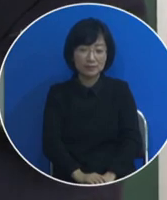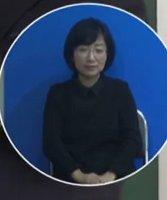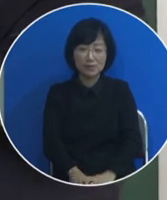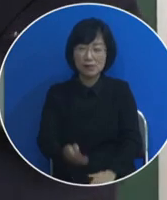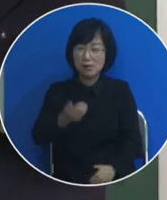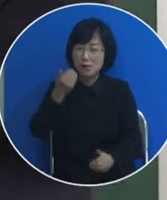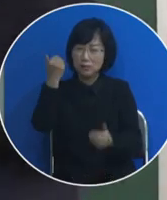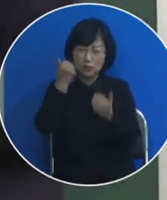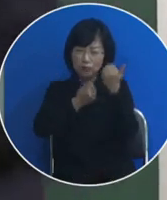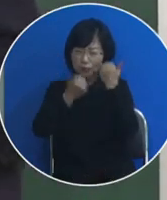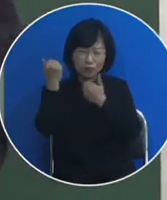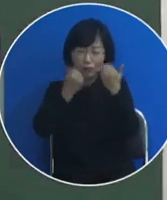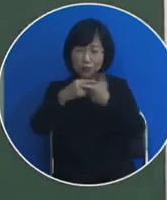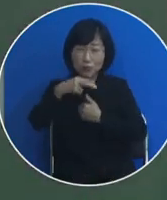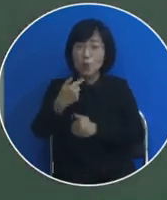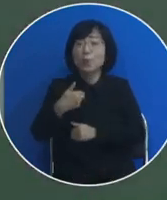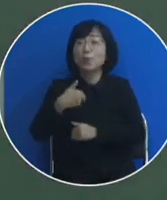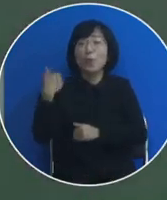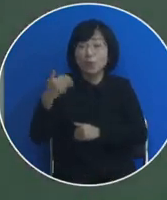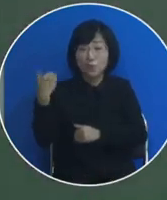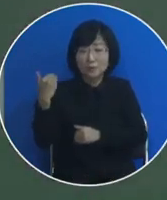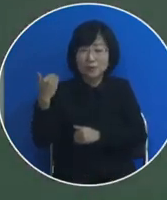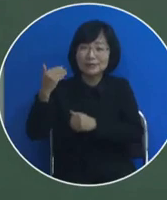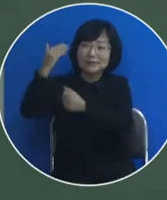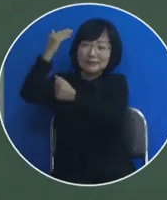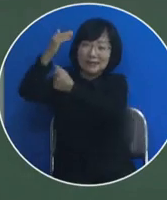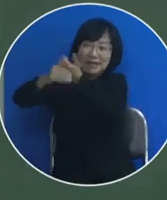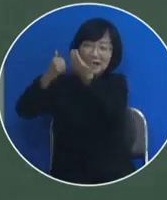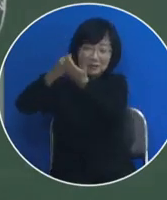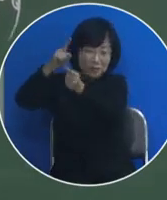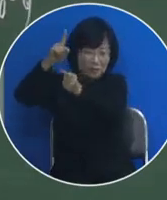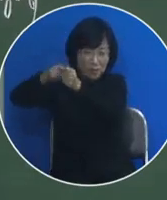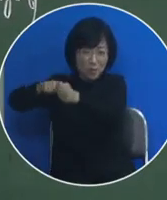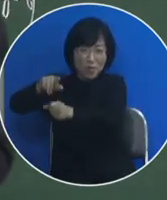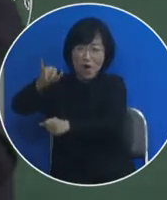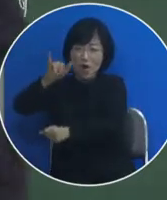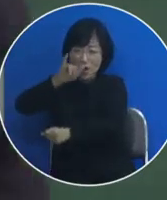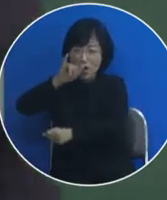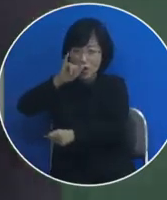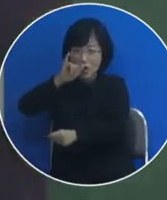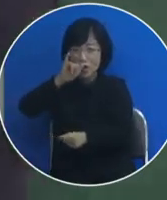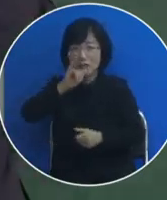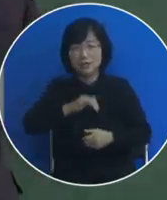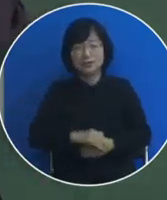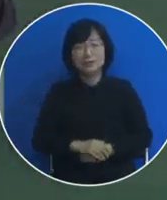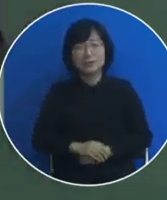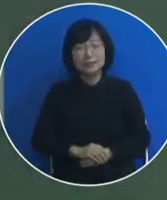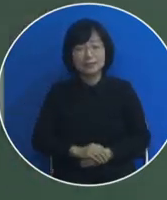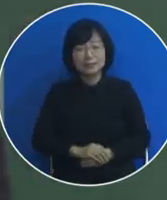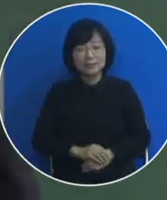아무도 모르는 하나님의 목표 있습니다. There is God's goal which no one knows.